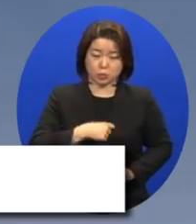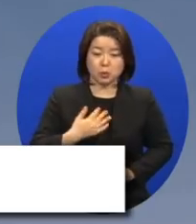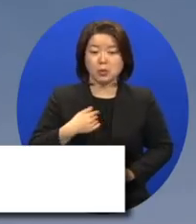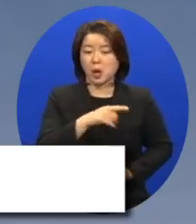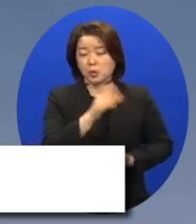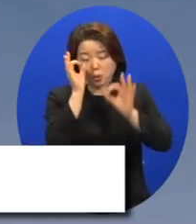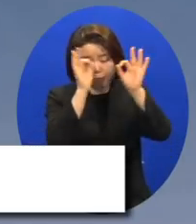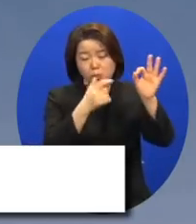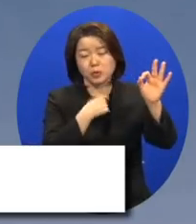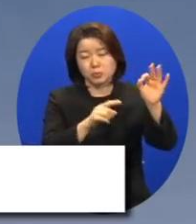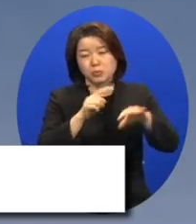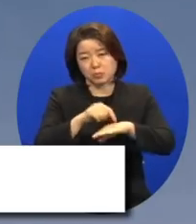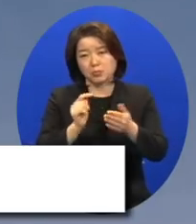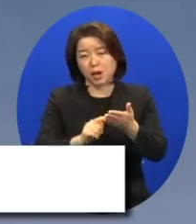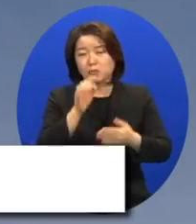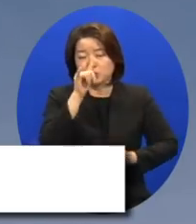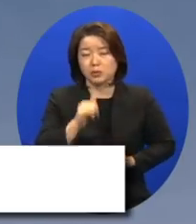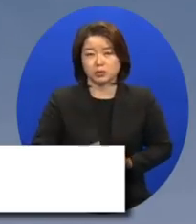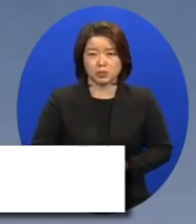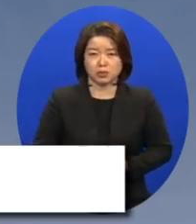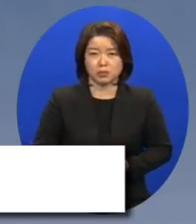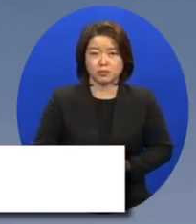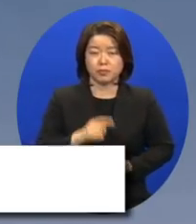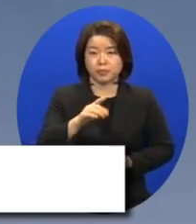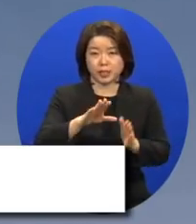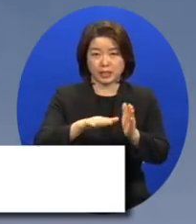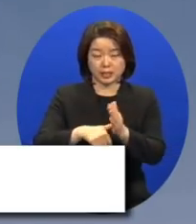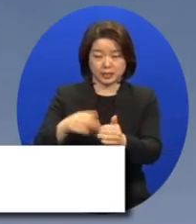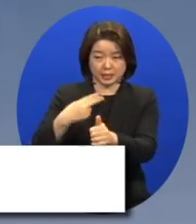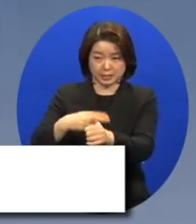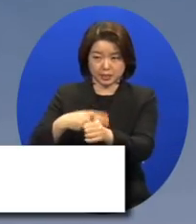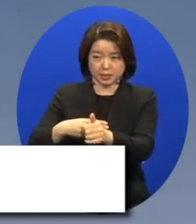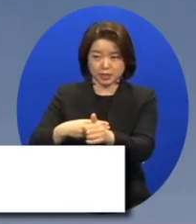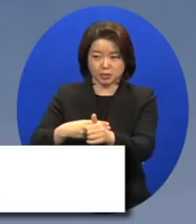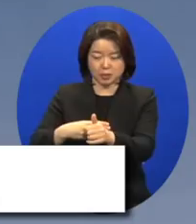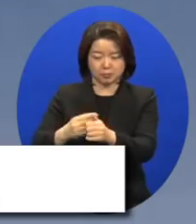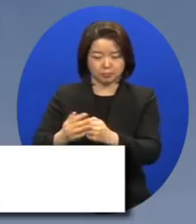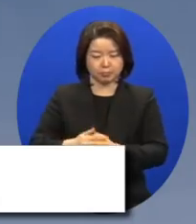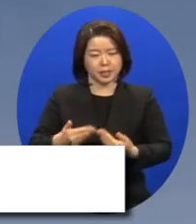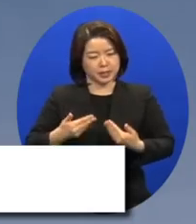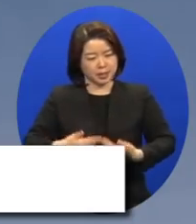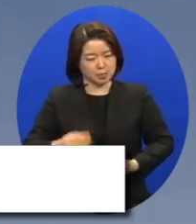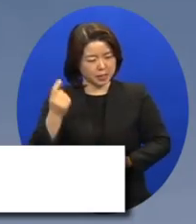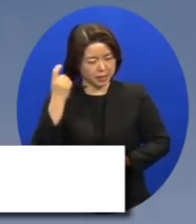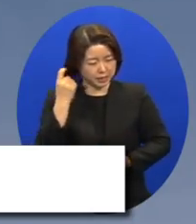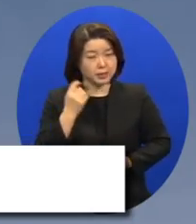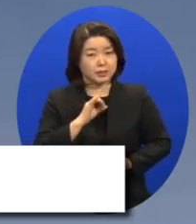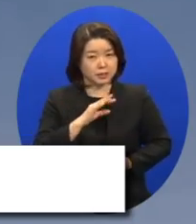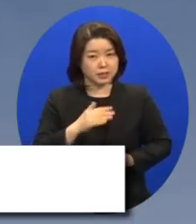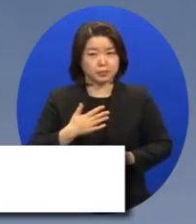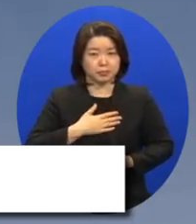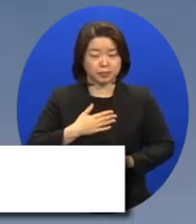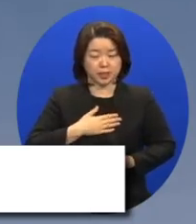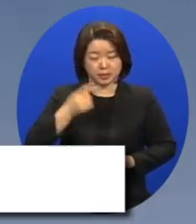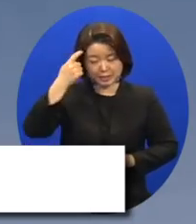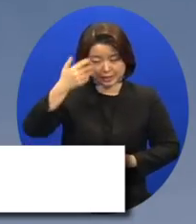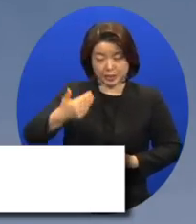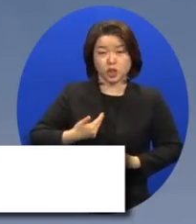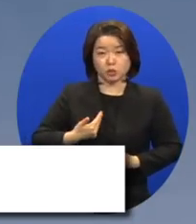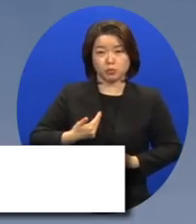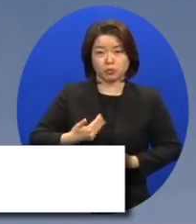싶었습니다 그때 그 선생님의 그 이야기를 강하니 들으시더니 저에게 질문을